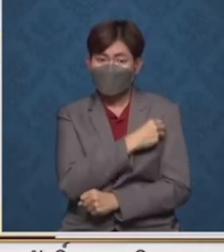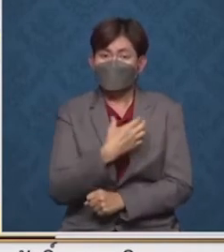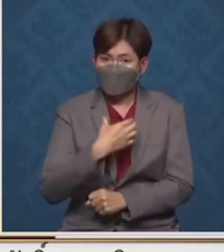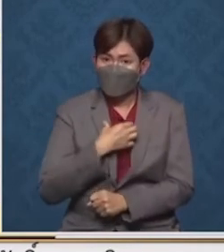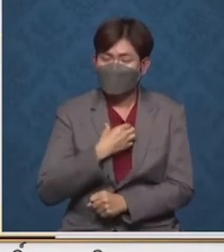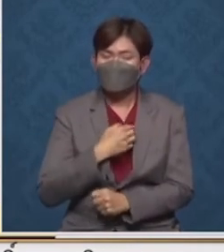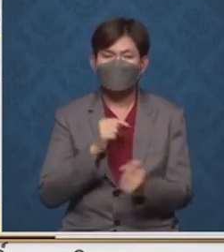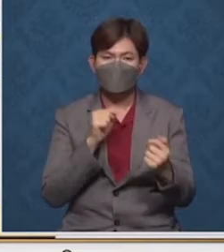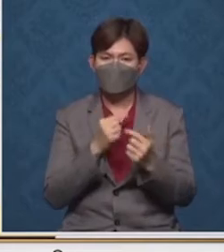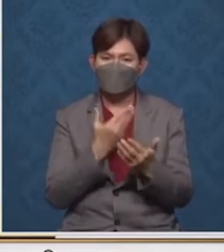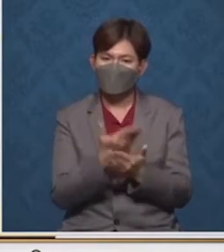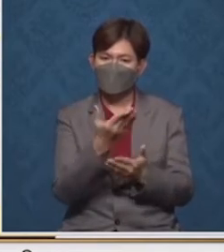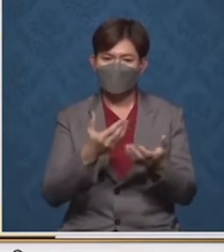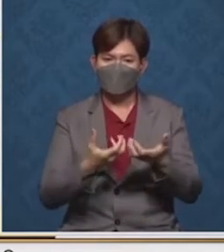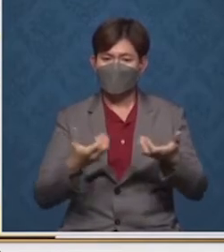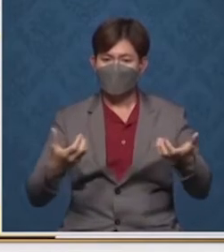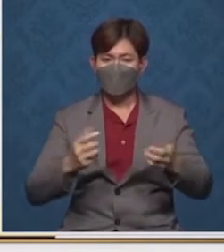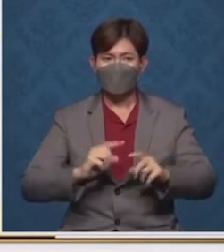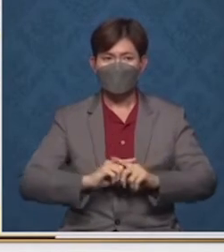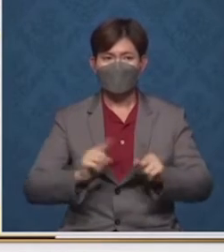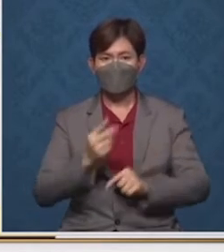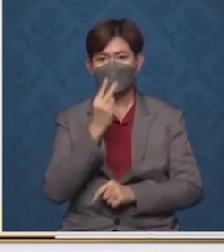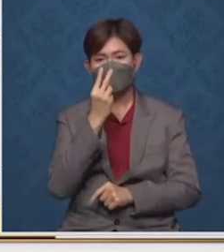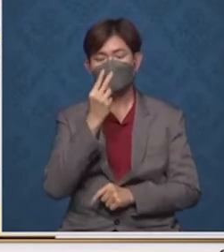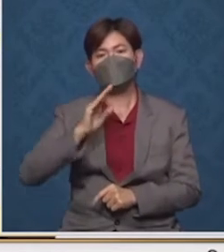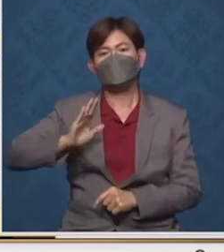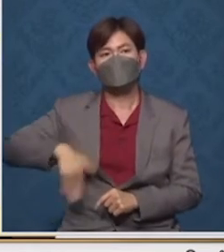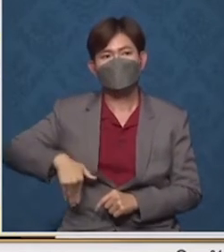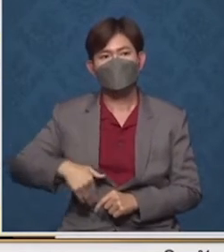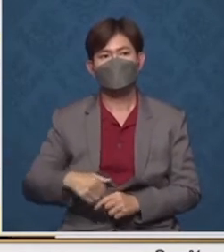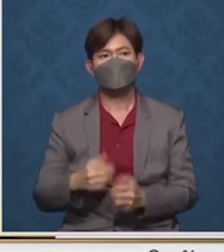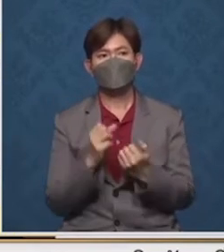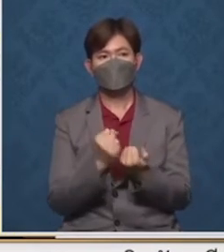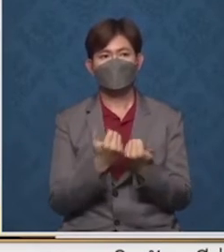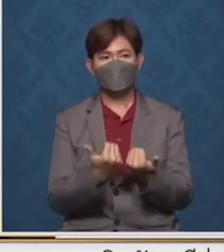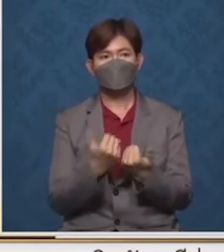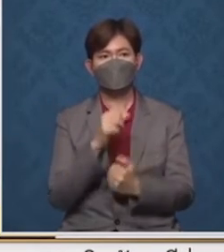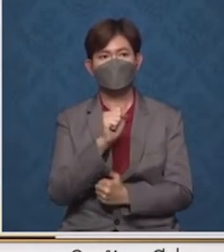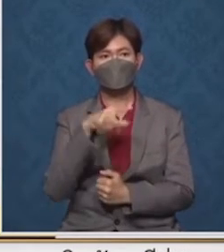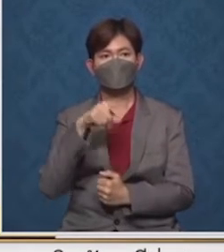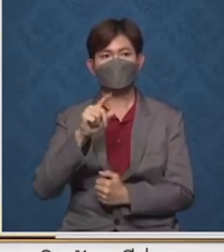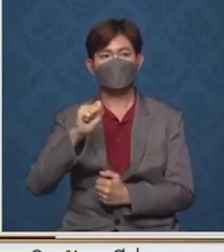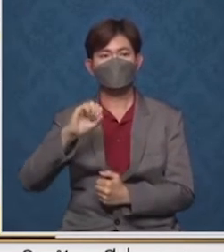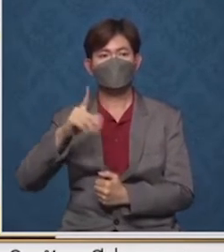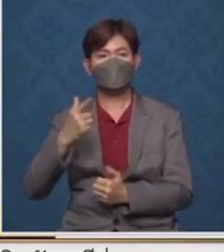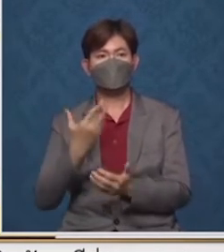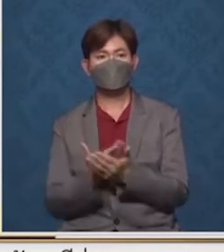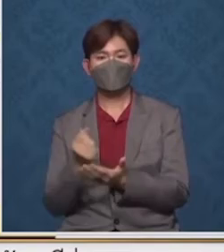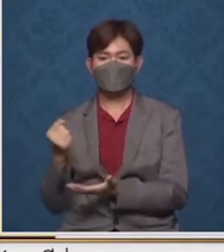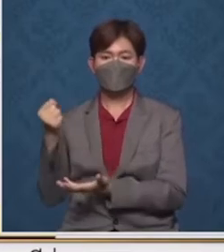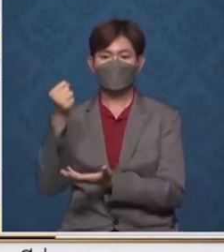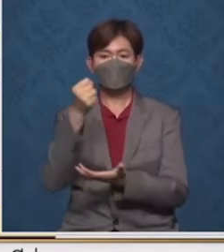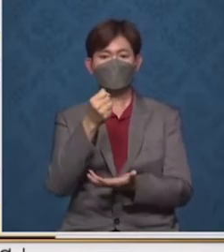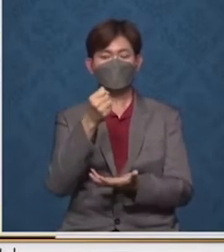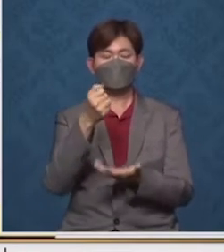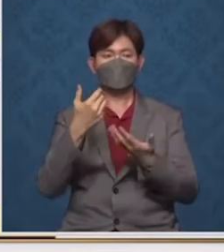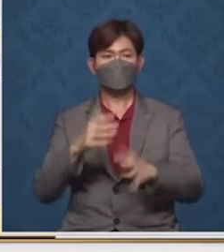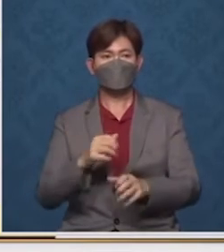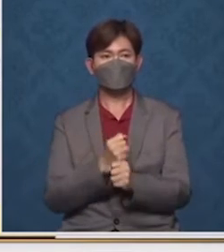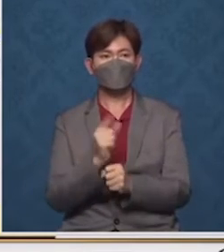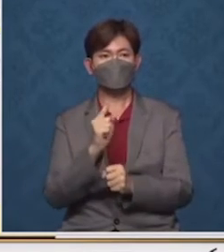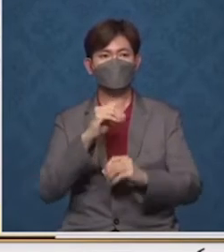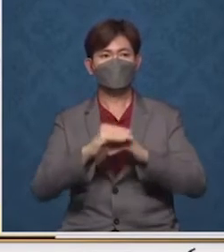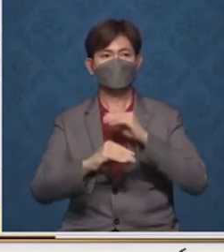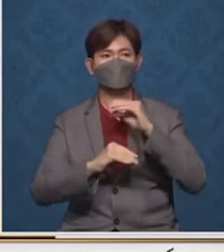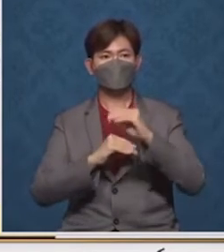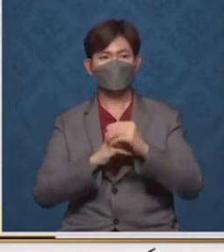แต่คุณมาเห็นตอนหลังครับเมื่อสปสช.ขอเงินแล้วเงินไปกองอยู่ปตทแล้วจะโครง